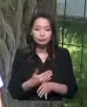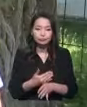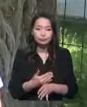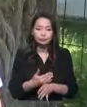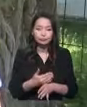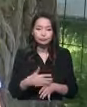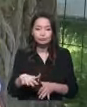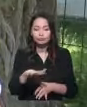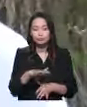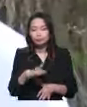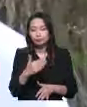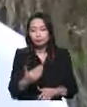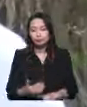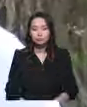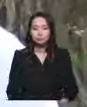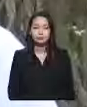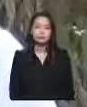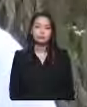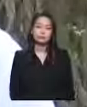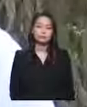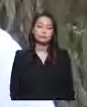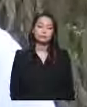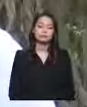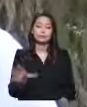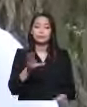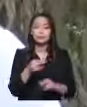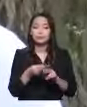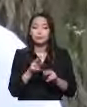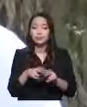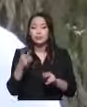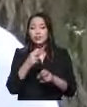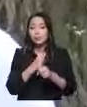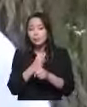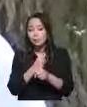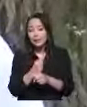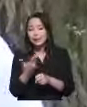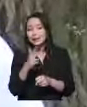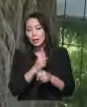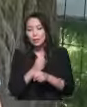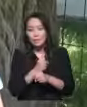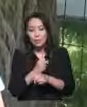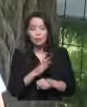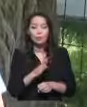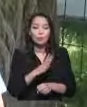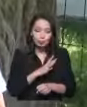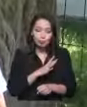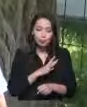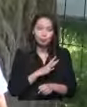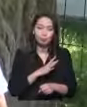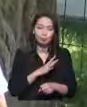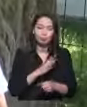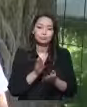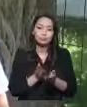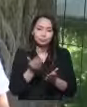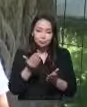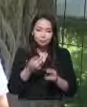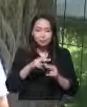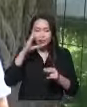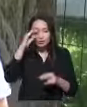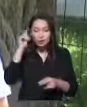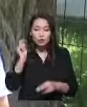поехало 9 человек, 9 лодок. Вот, 2 моторных, 3 моторных лодок еще было. Мы сразу же в понедельник вечером